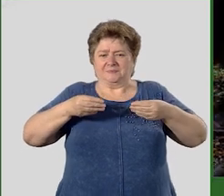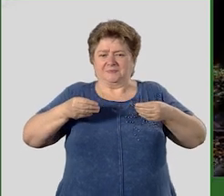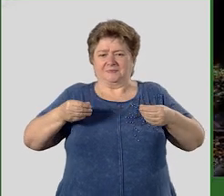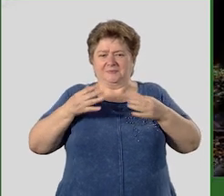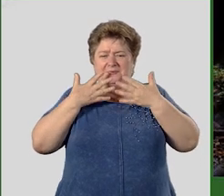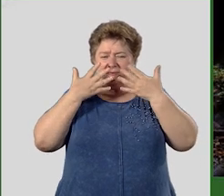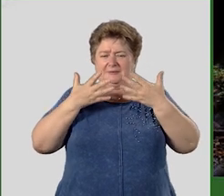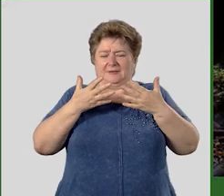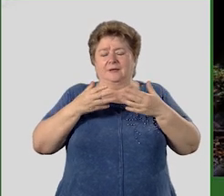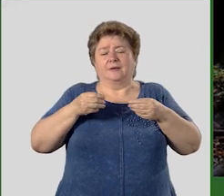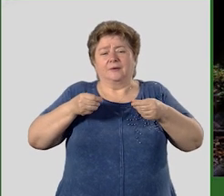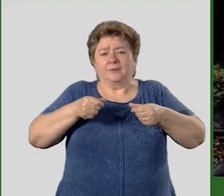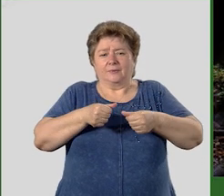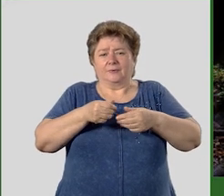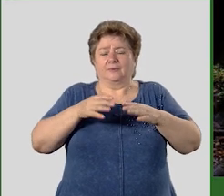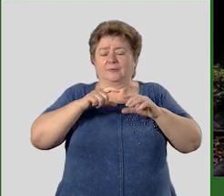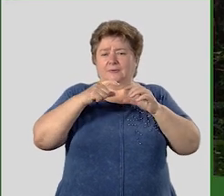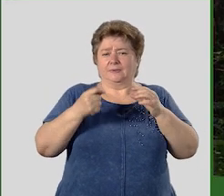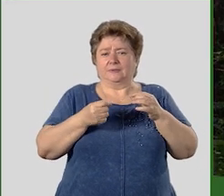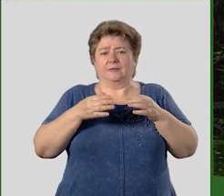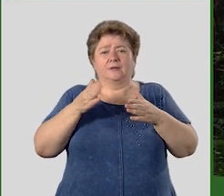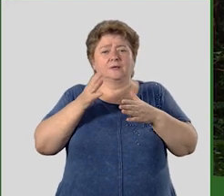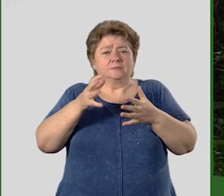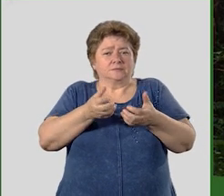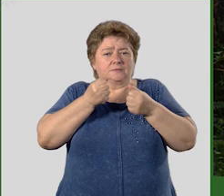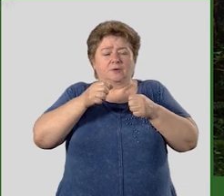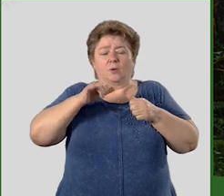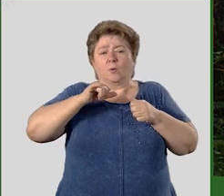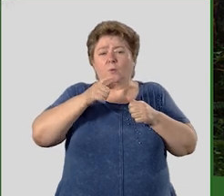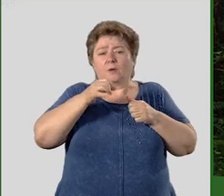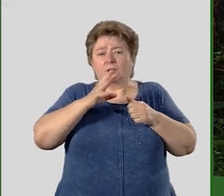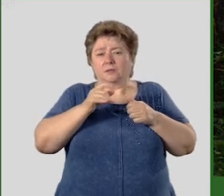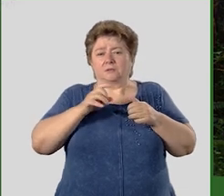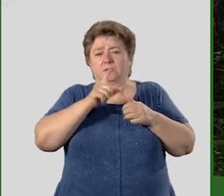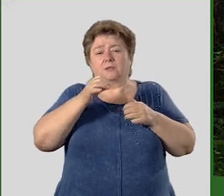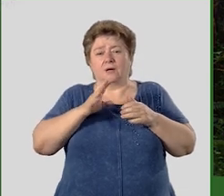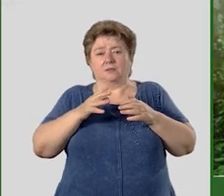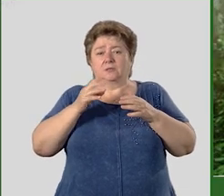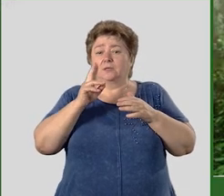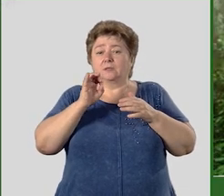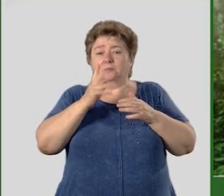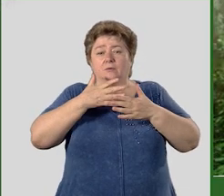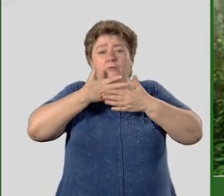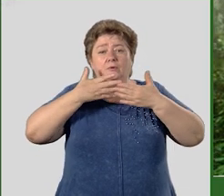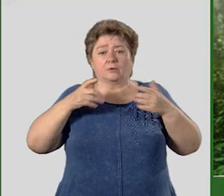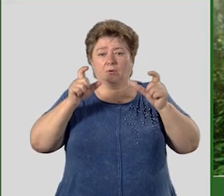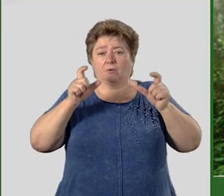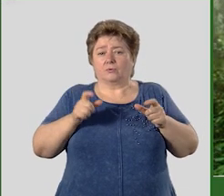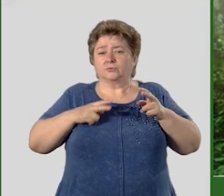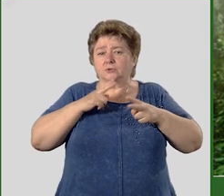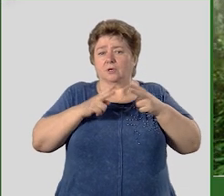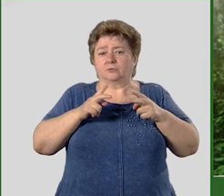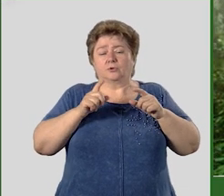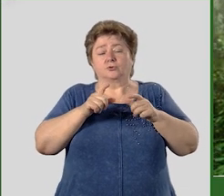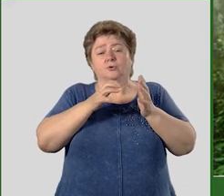листвы приводит к увеличению доли углекислого газа в приземном слое. В результате люди